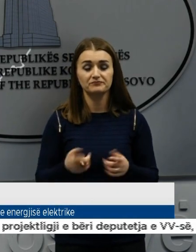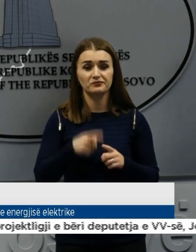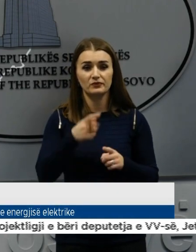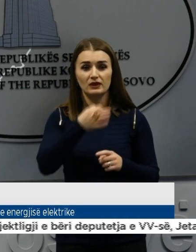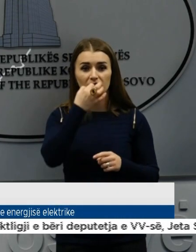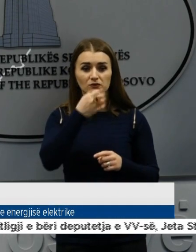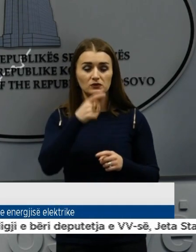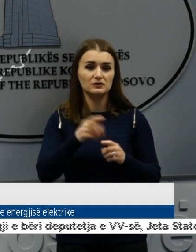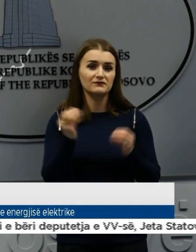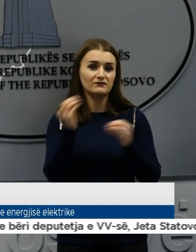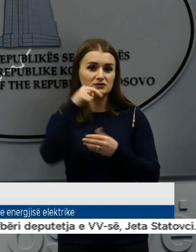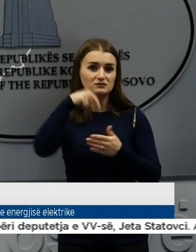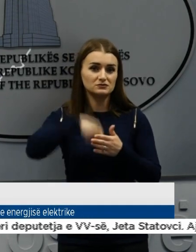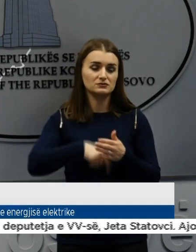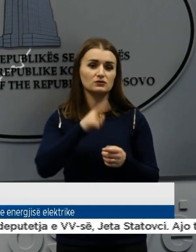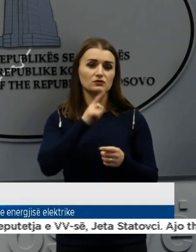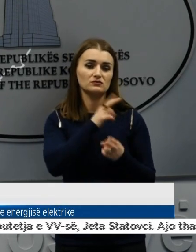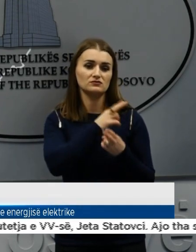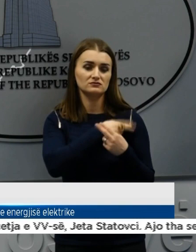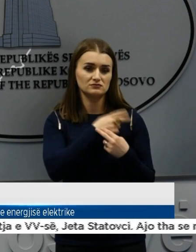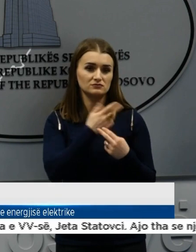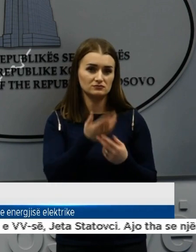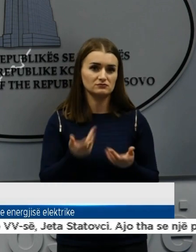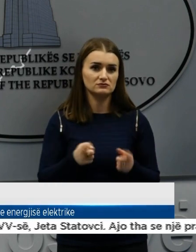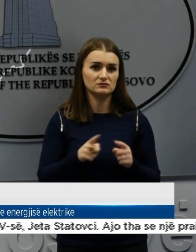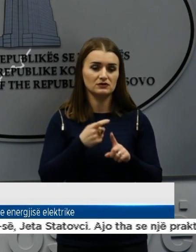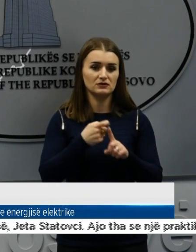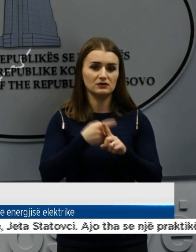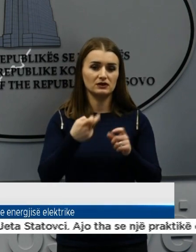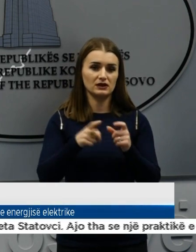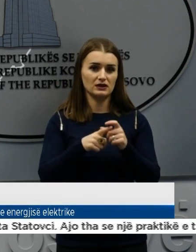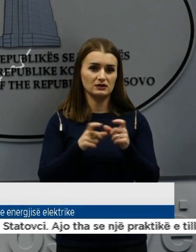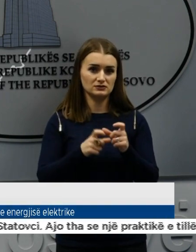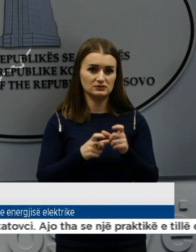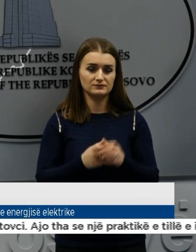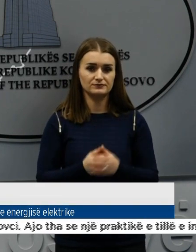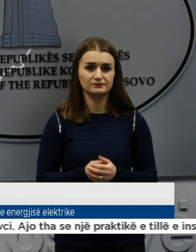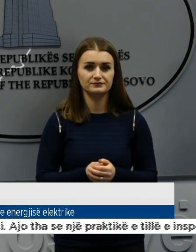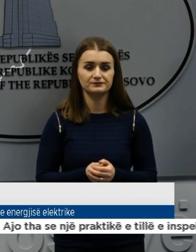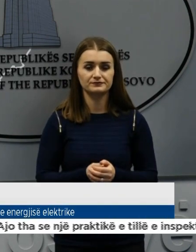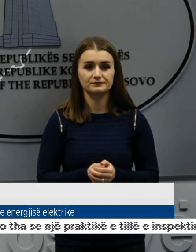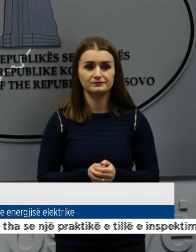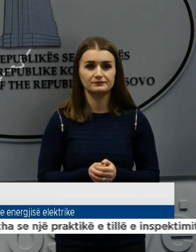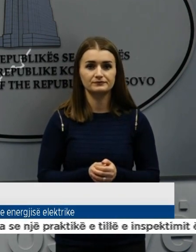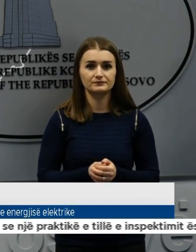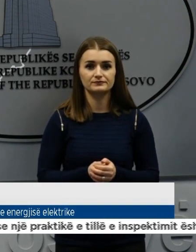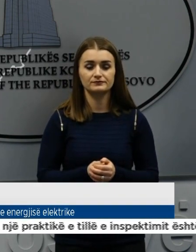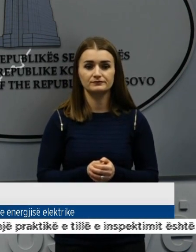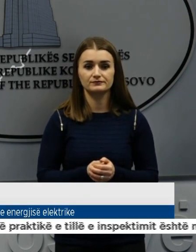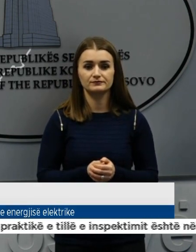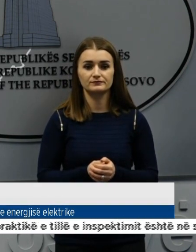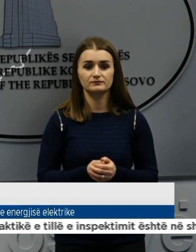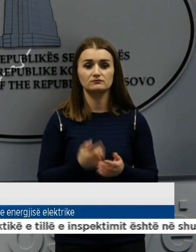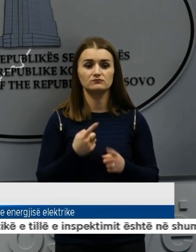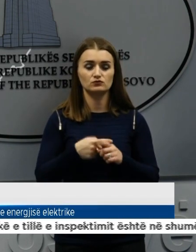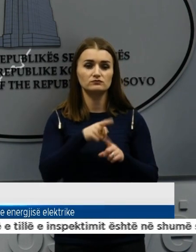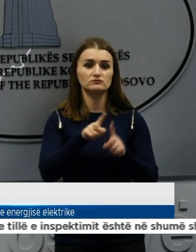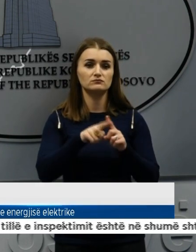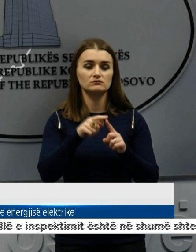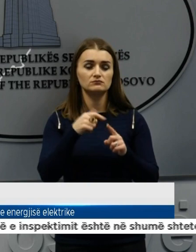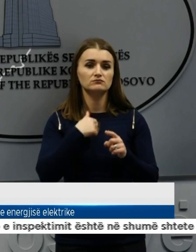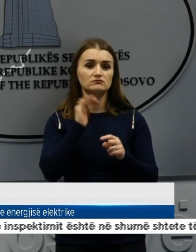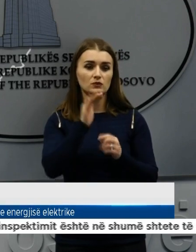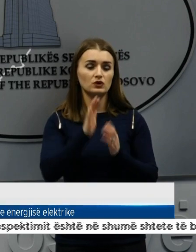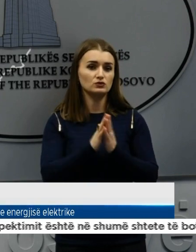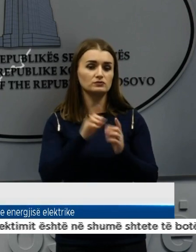më kompetent dhe informatat më të sakta i kanë keci, prej të cilve gjithashtu kemi kërkuar që të informojnë